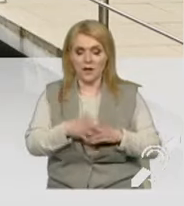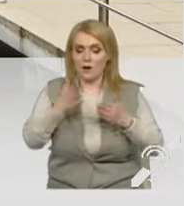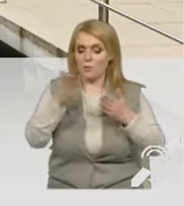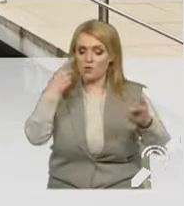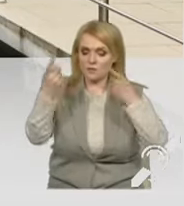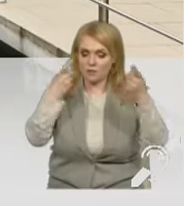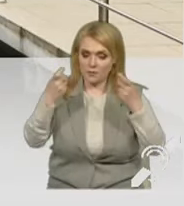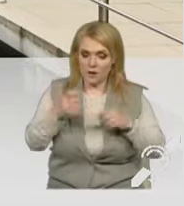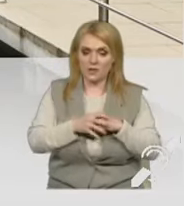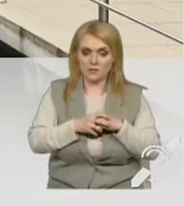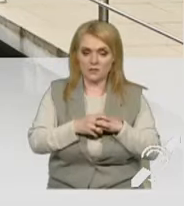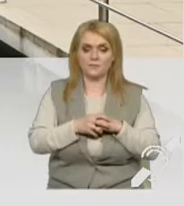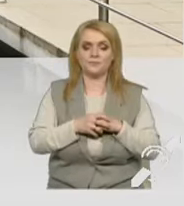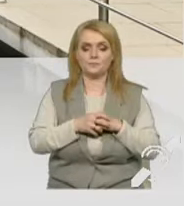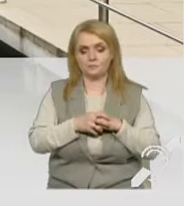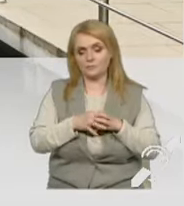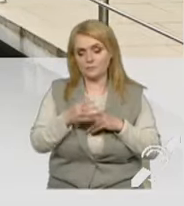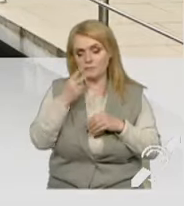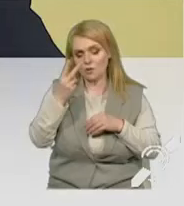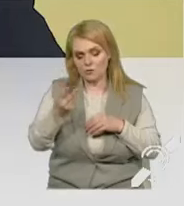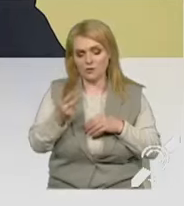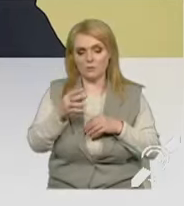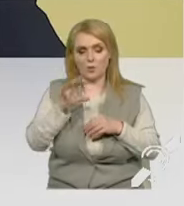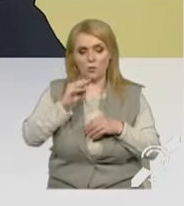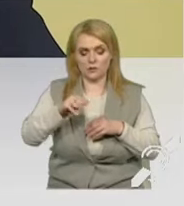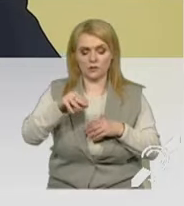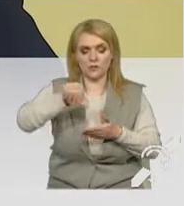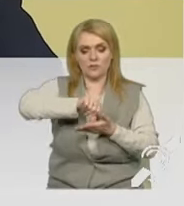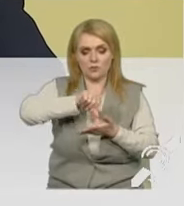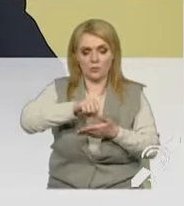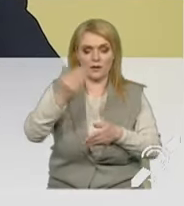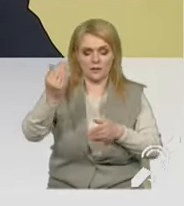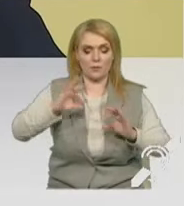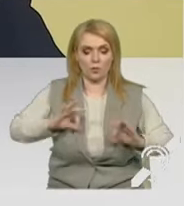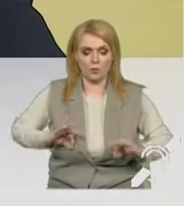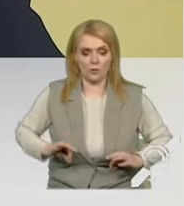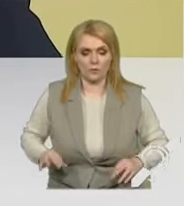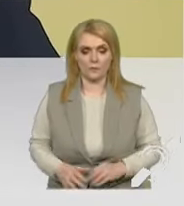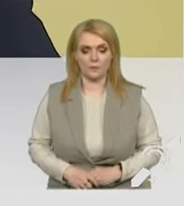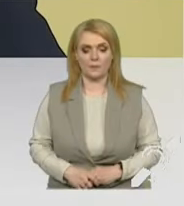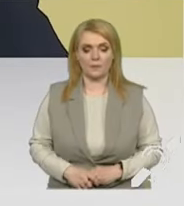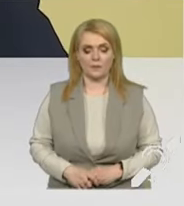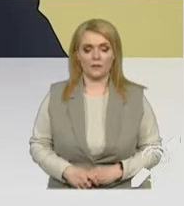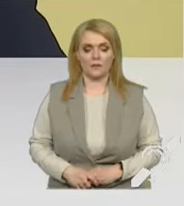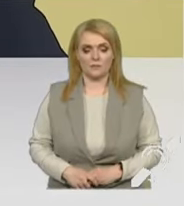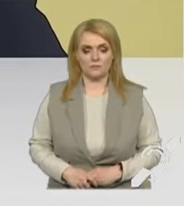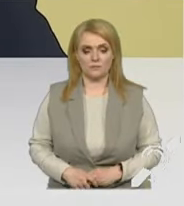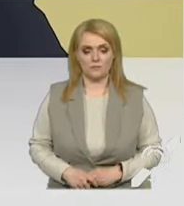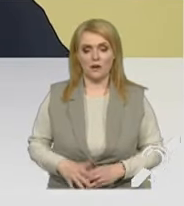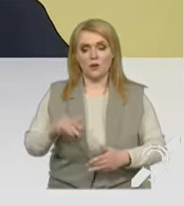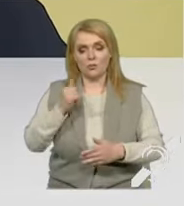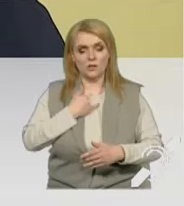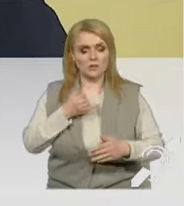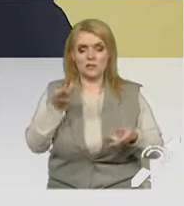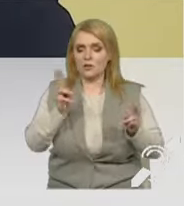despre anchetă Aflați din declarațiile procurorului de caz pornit urmărire penală în cauză penală în comiterea adică săvârșirea unei băi rezonabil